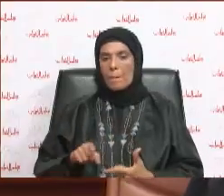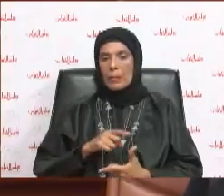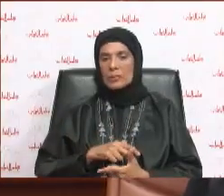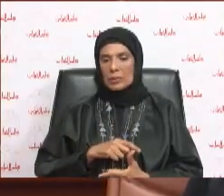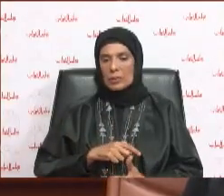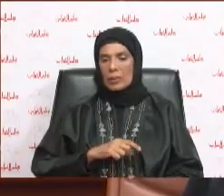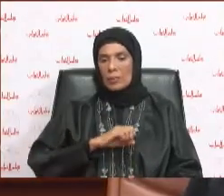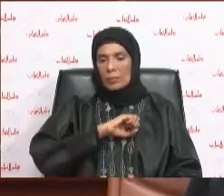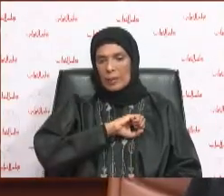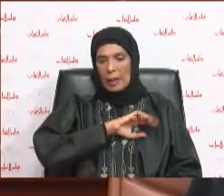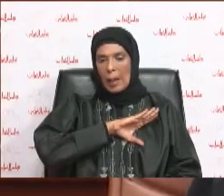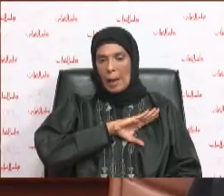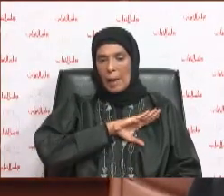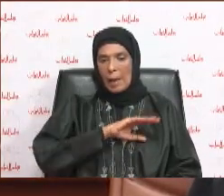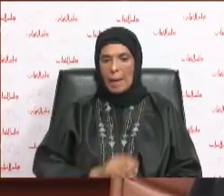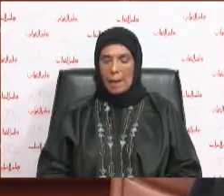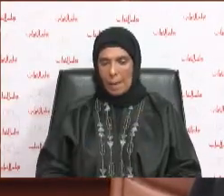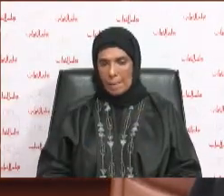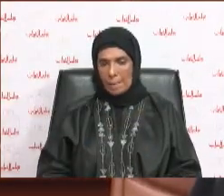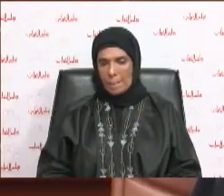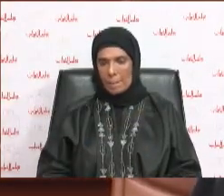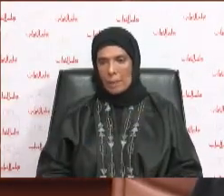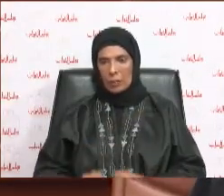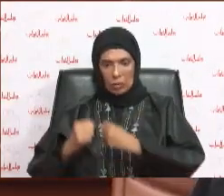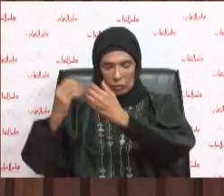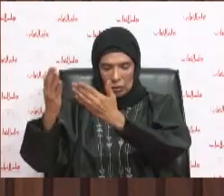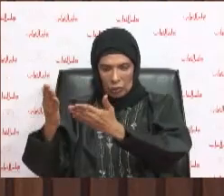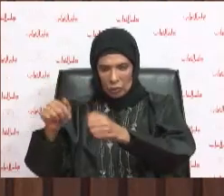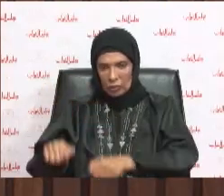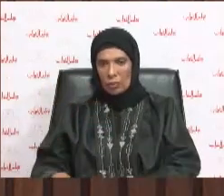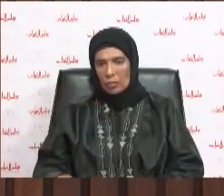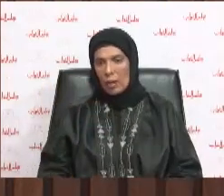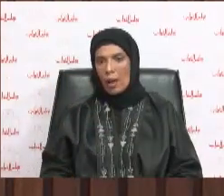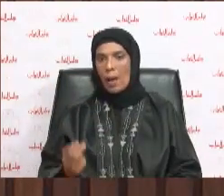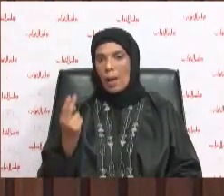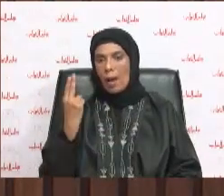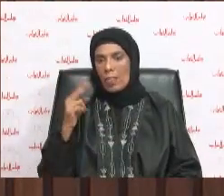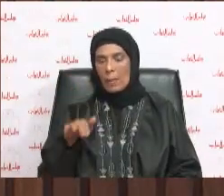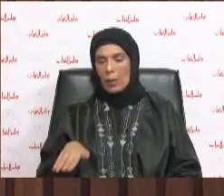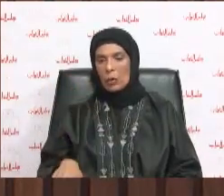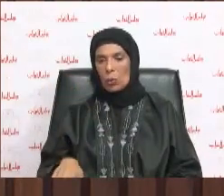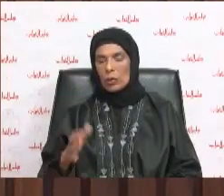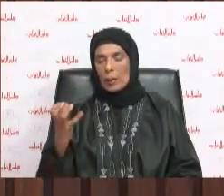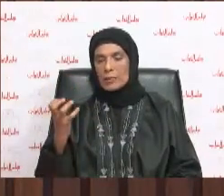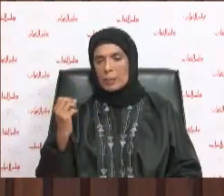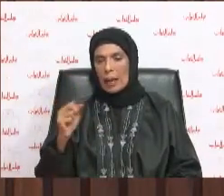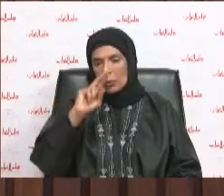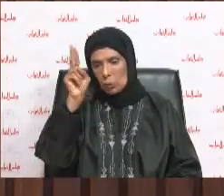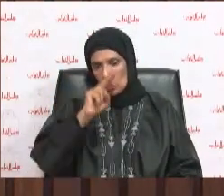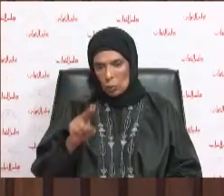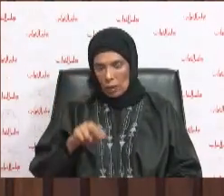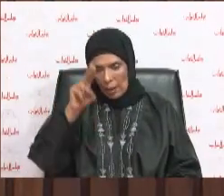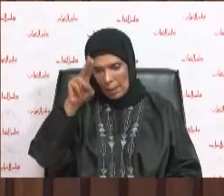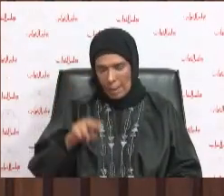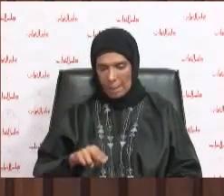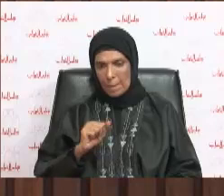تشيلي، احنا الصادرات كان حوالي 2,500,000 دولار في السنوات السابقه،